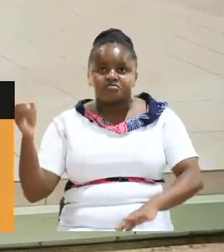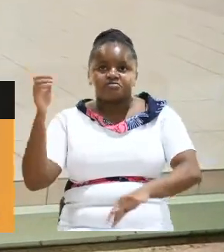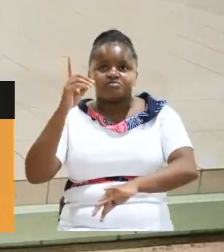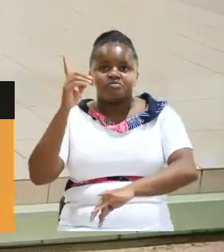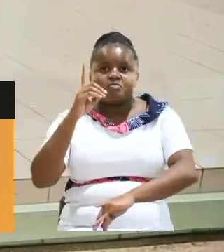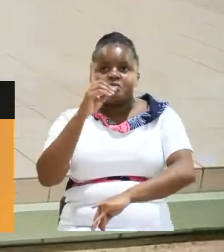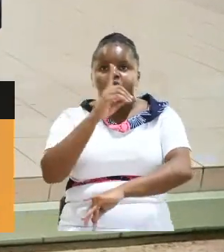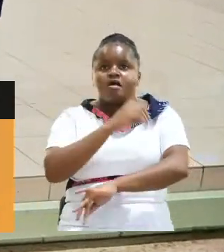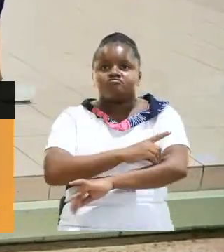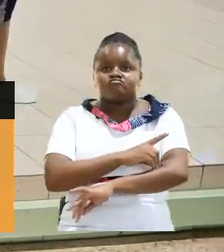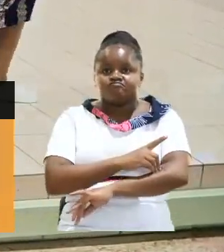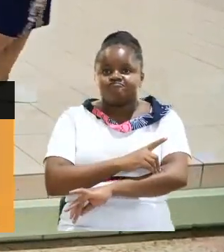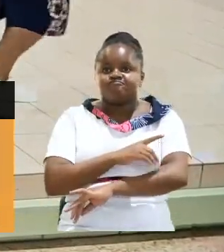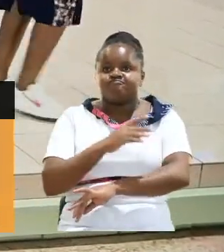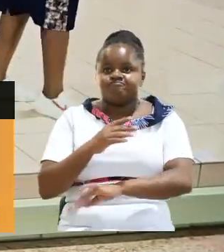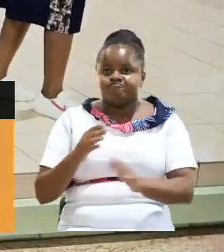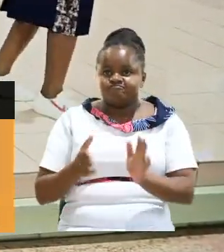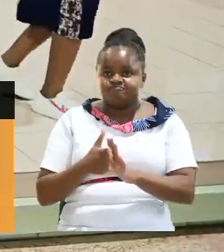zangu zimefika.